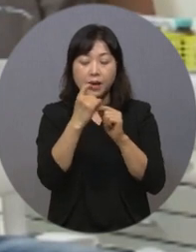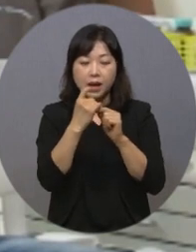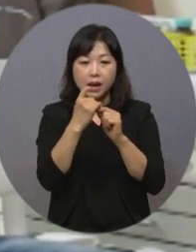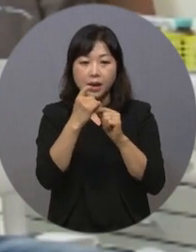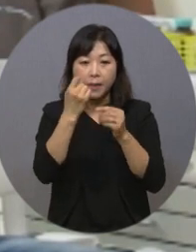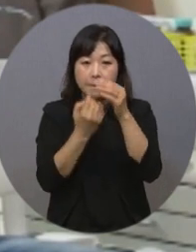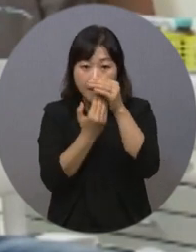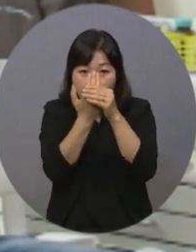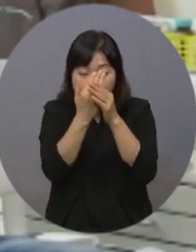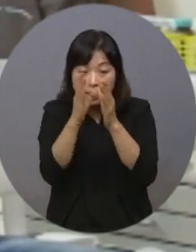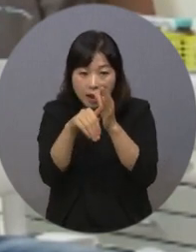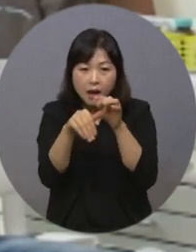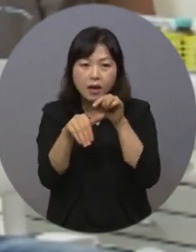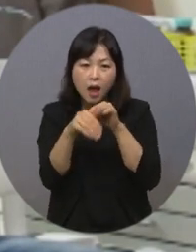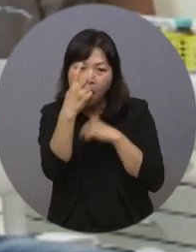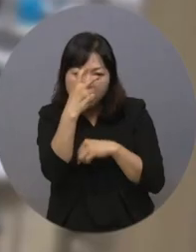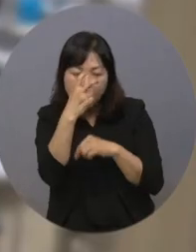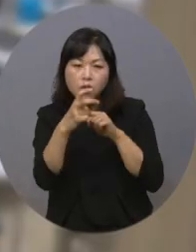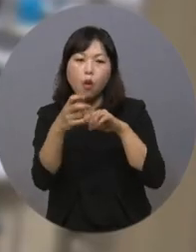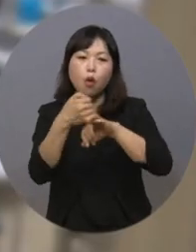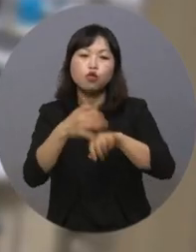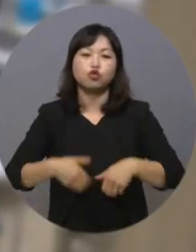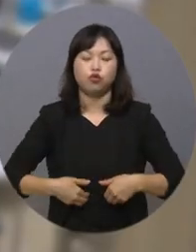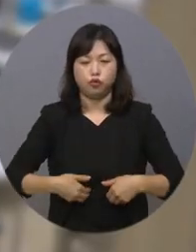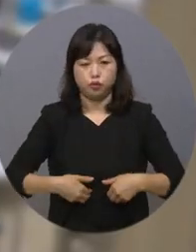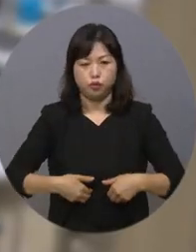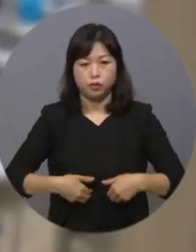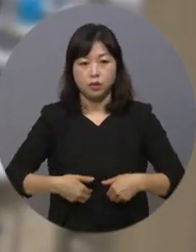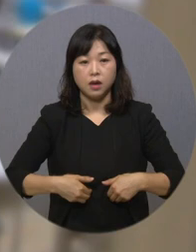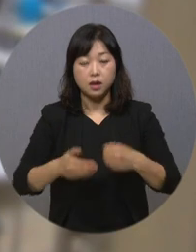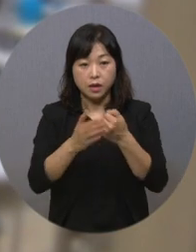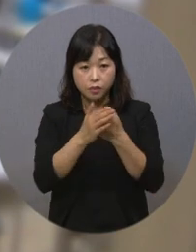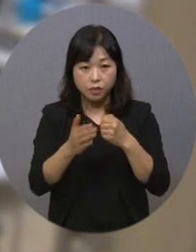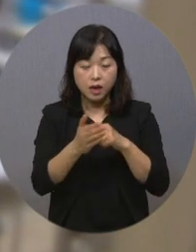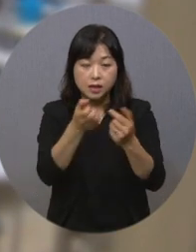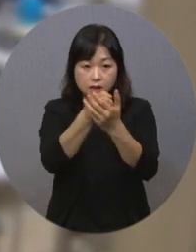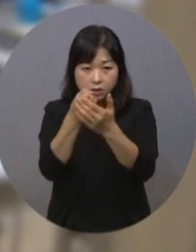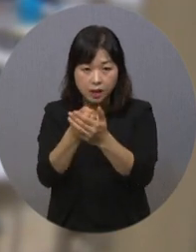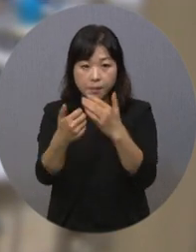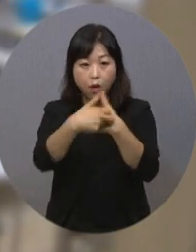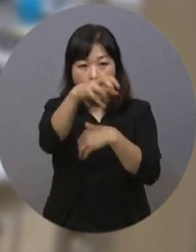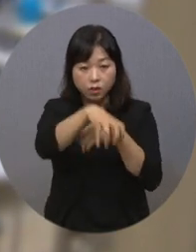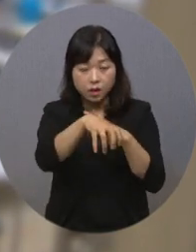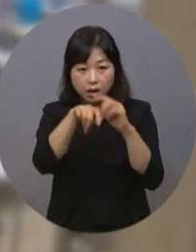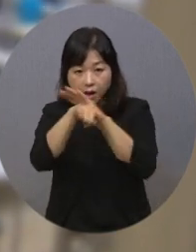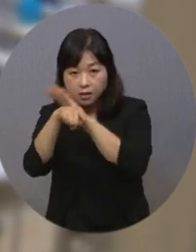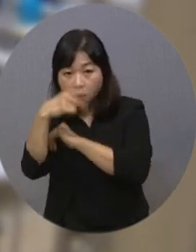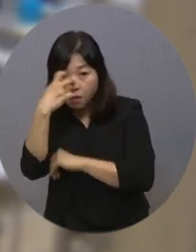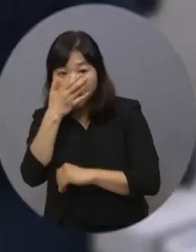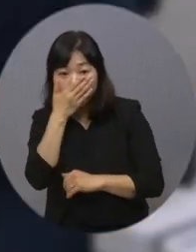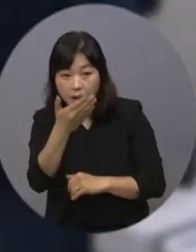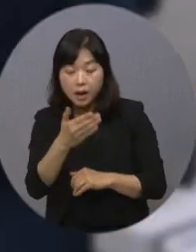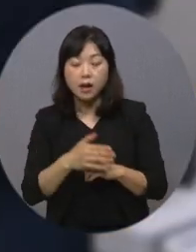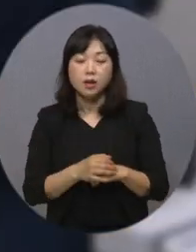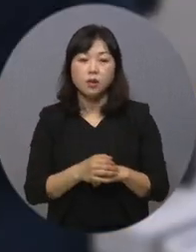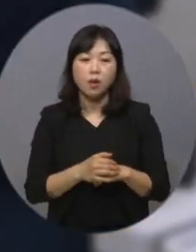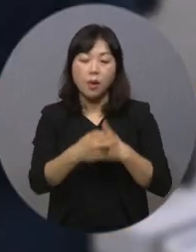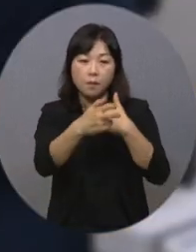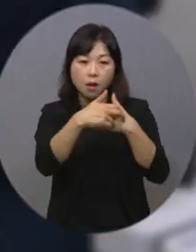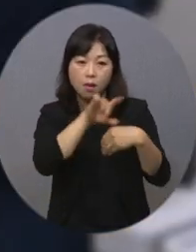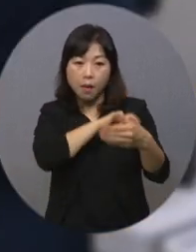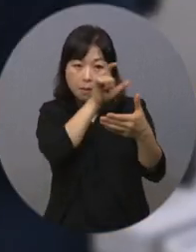영유아는 전국 지정된 검진기관 에서 구강 검진을 받을 수 있으며 병원 명단은 공단 홈페이지에서